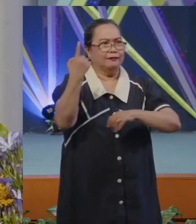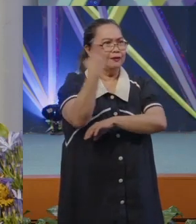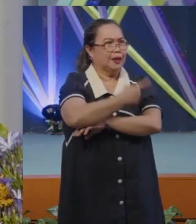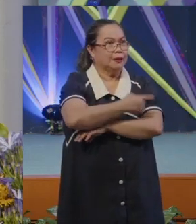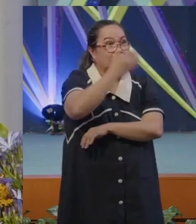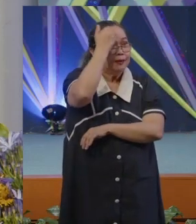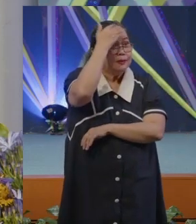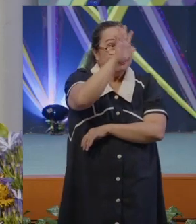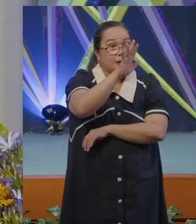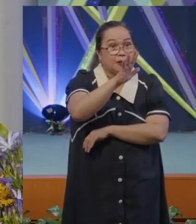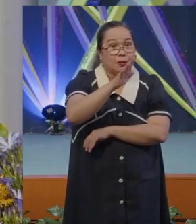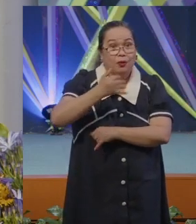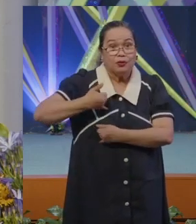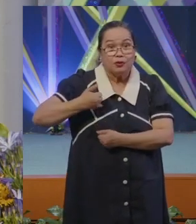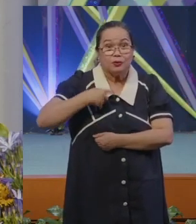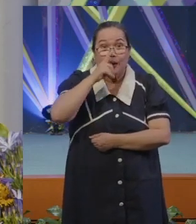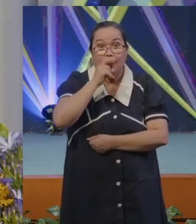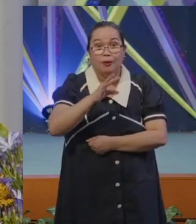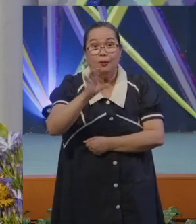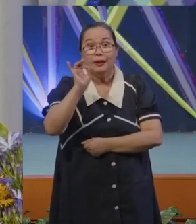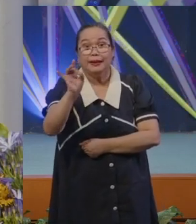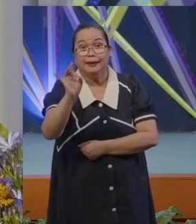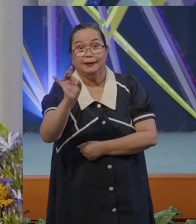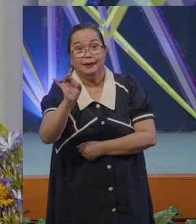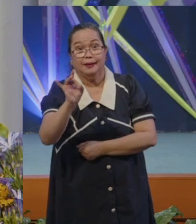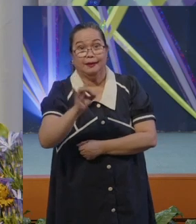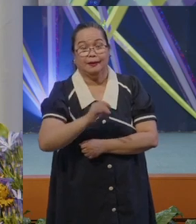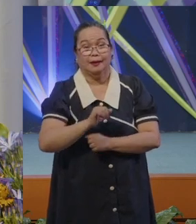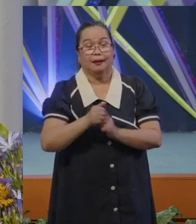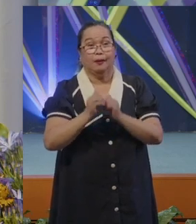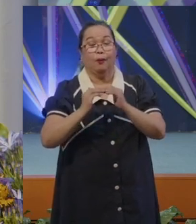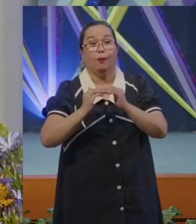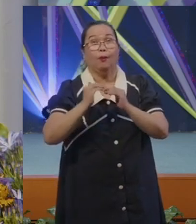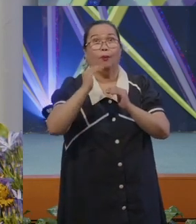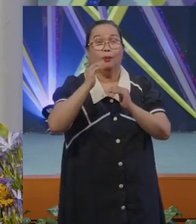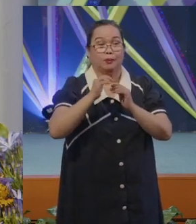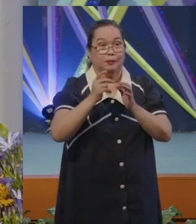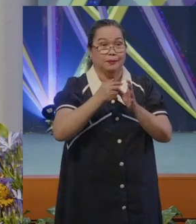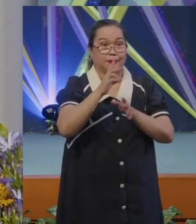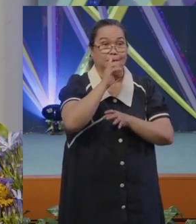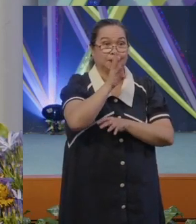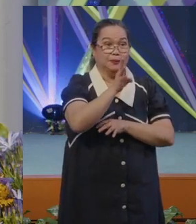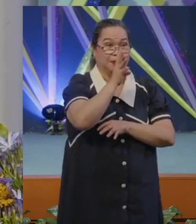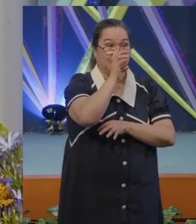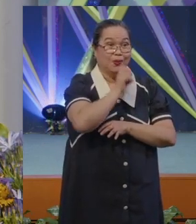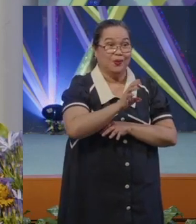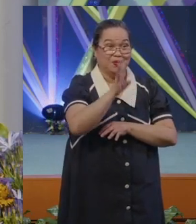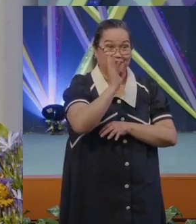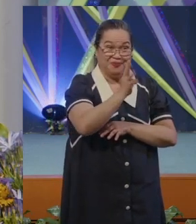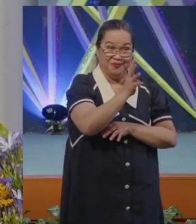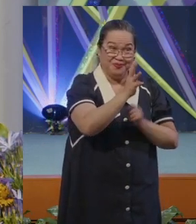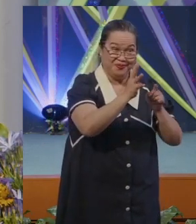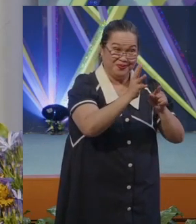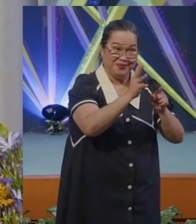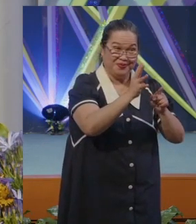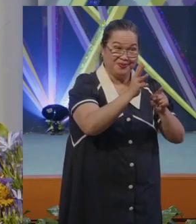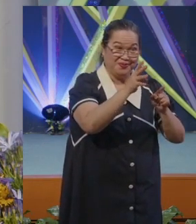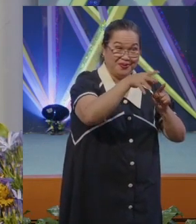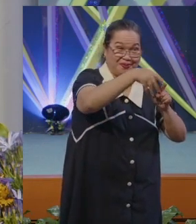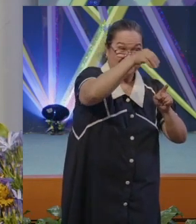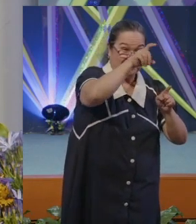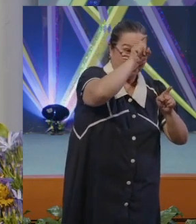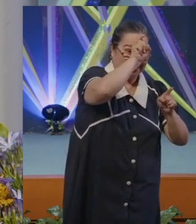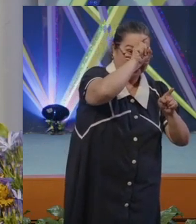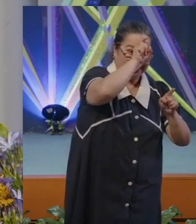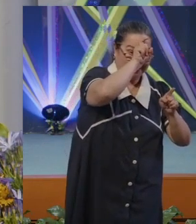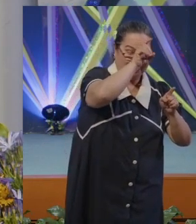niya alam. 80 na siya eh. No? 40 siya nang lumabas sila ng Egypt. 40 years sila nagpaikot-ikot